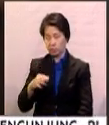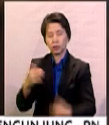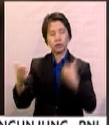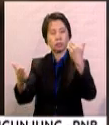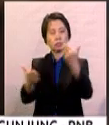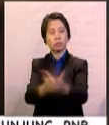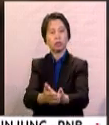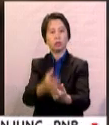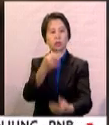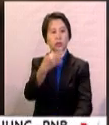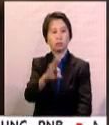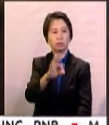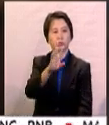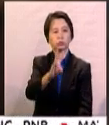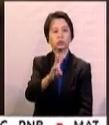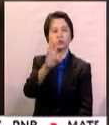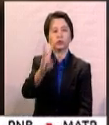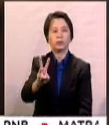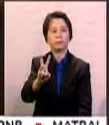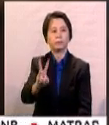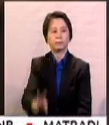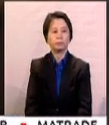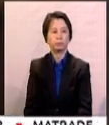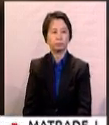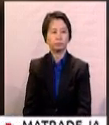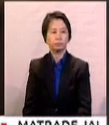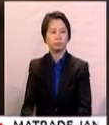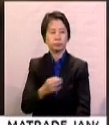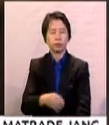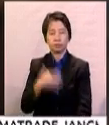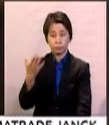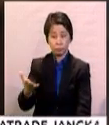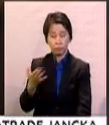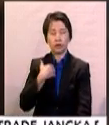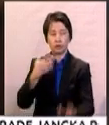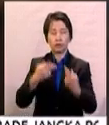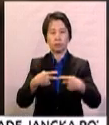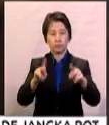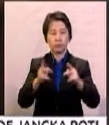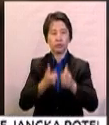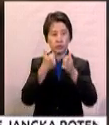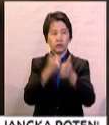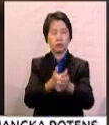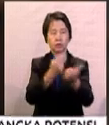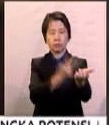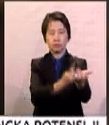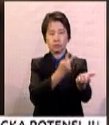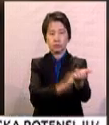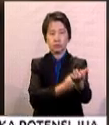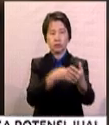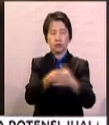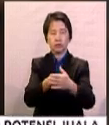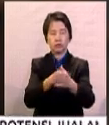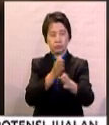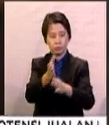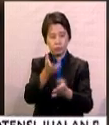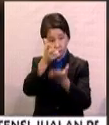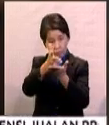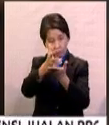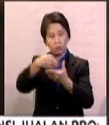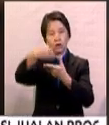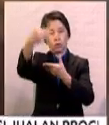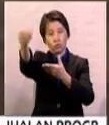hingga 1976. Selain itu, beliau turut berpeluang mengikuti kursus dalam bidang penyiaran di luar